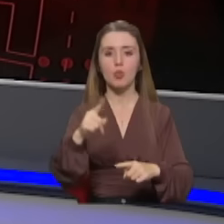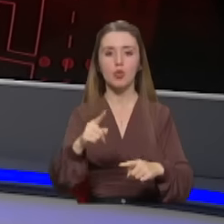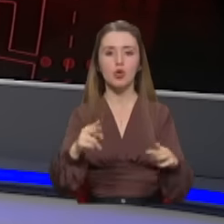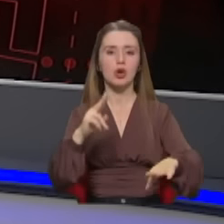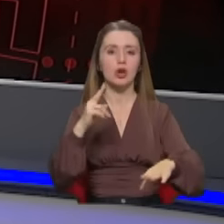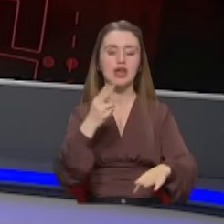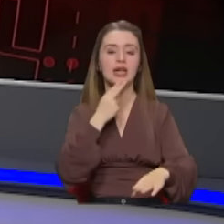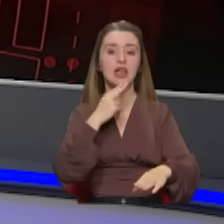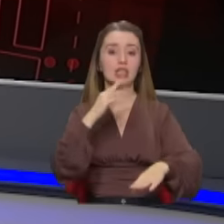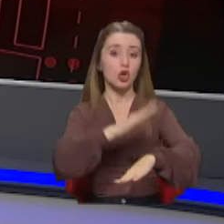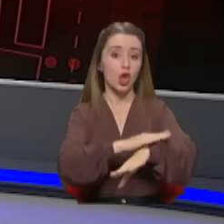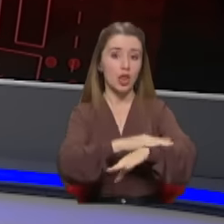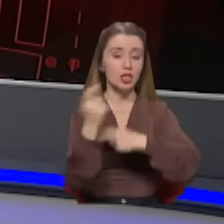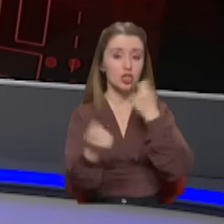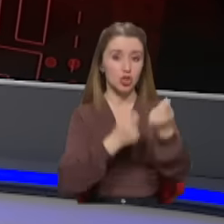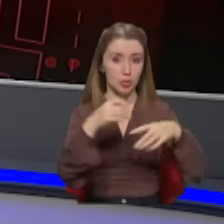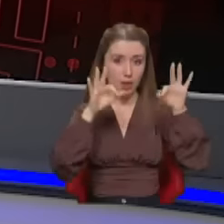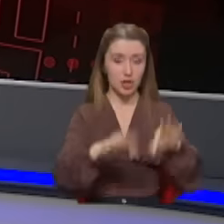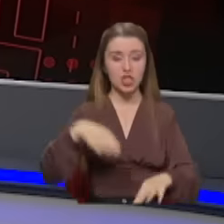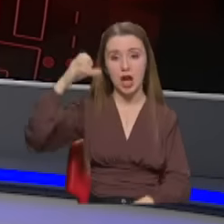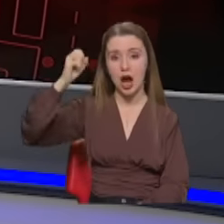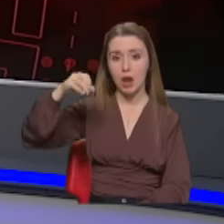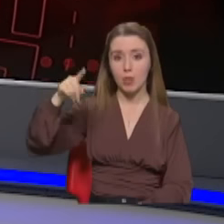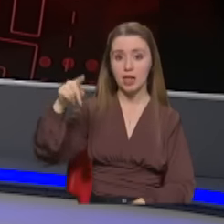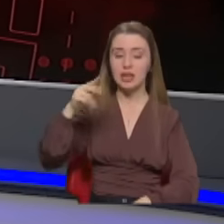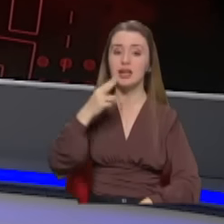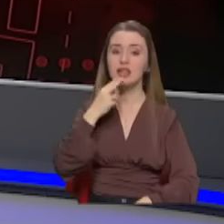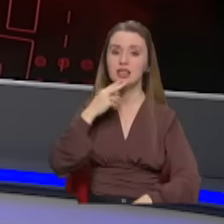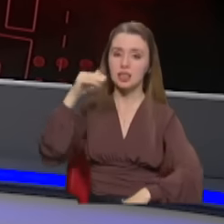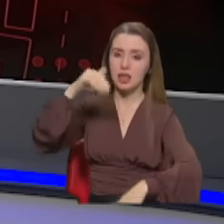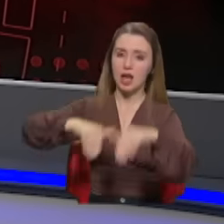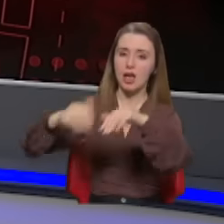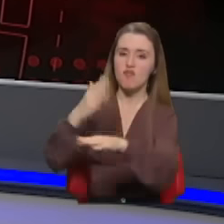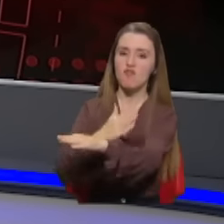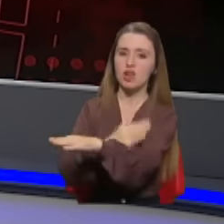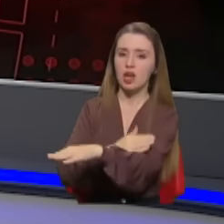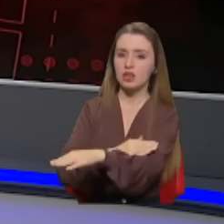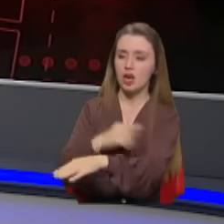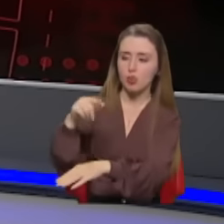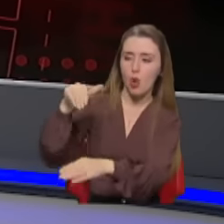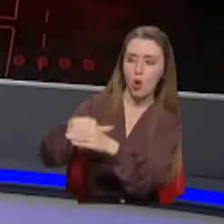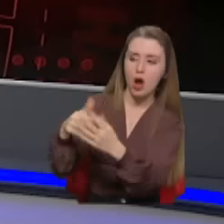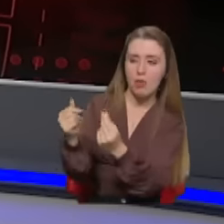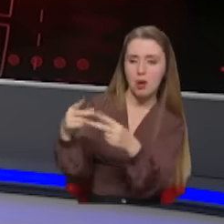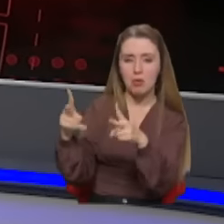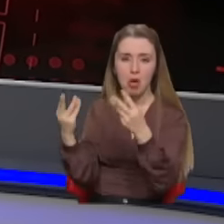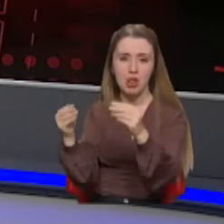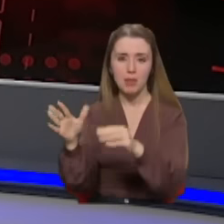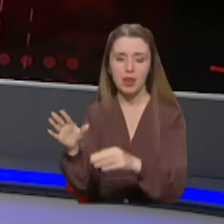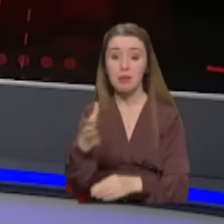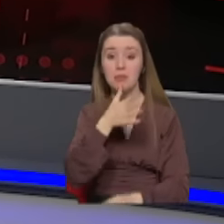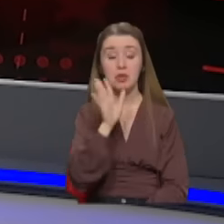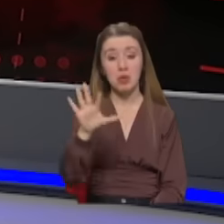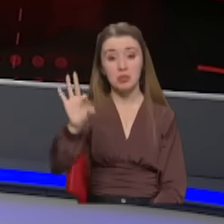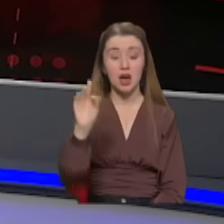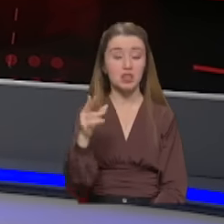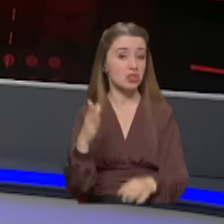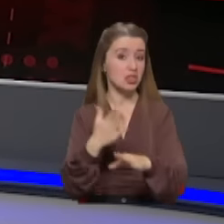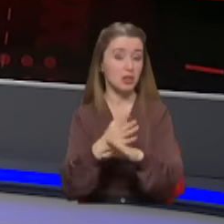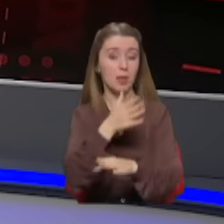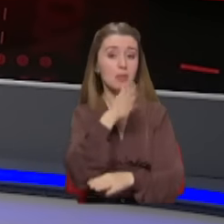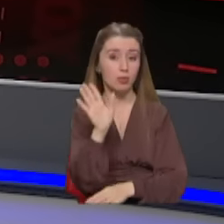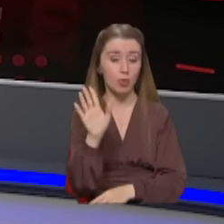tekrar harekete geçirip AK Parti'ye kayan kadın seçmeni belki daha kolay sandığa çekebilirdi. O nedenle bilemiyorum tercih nedenlerini